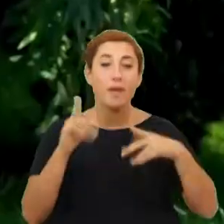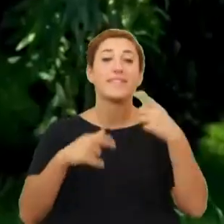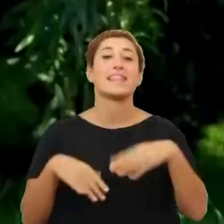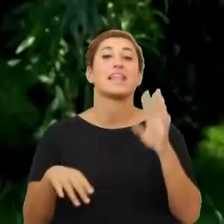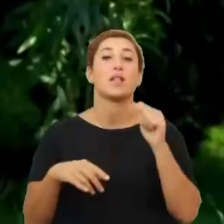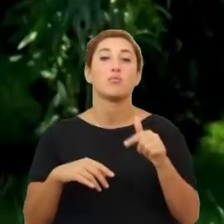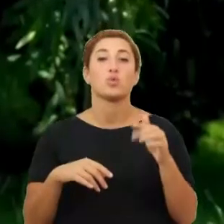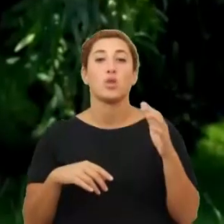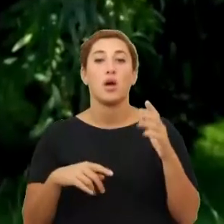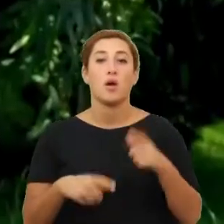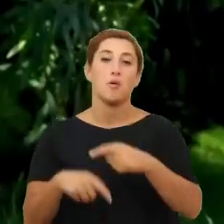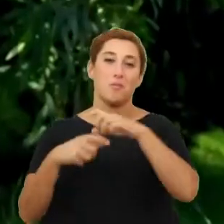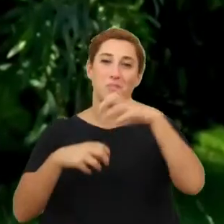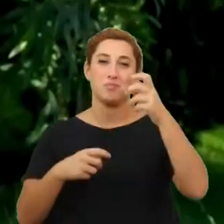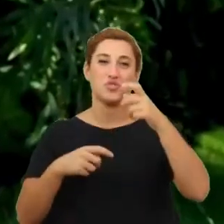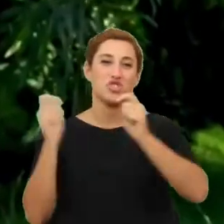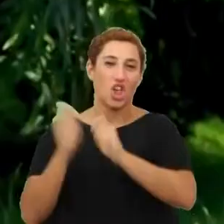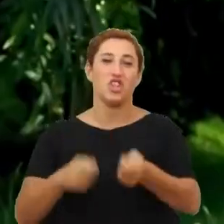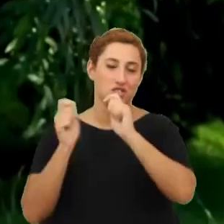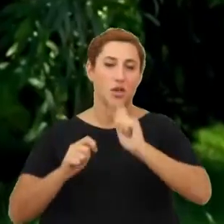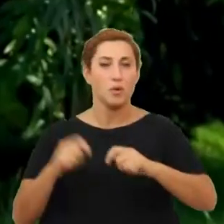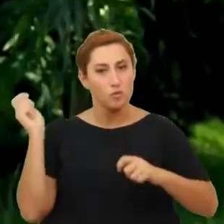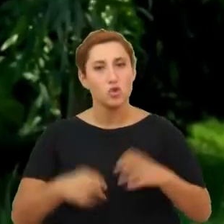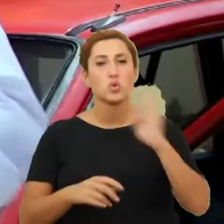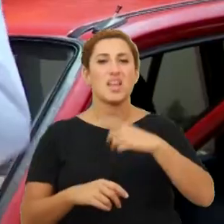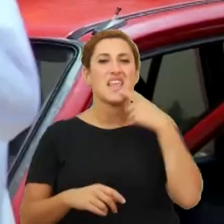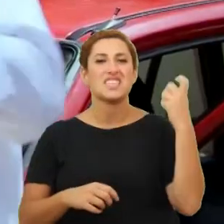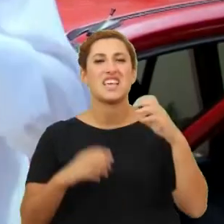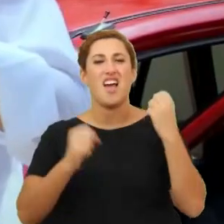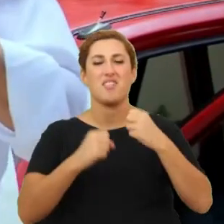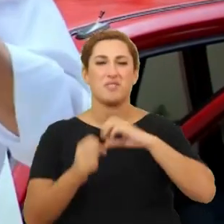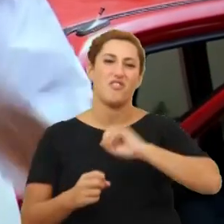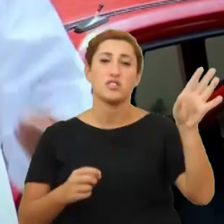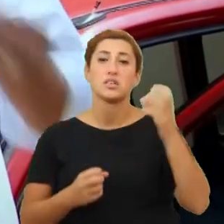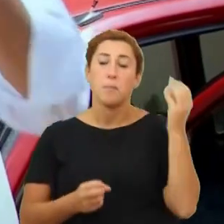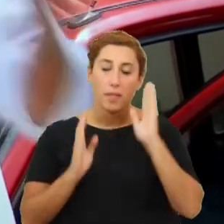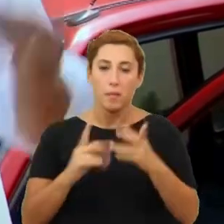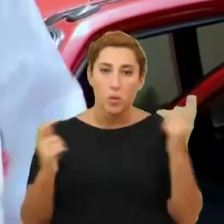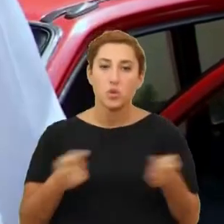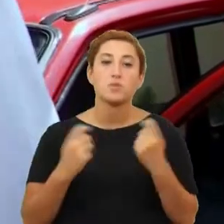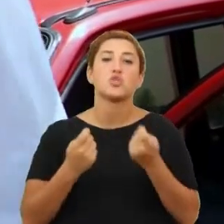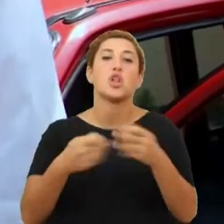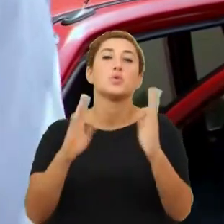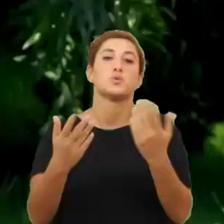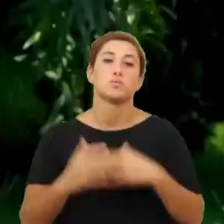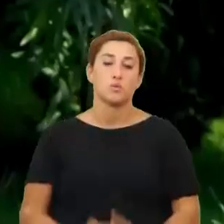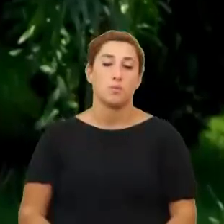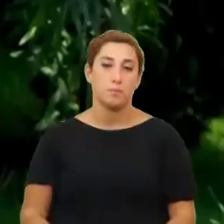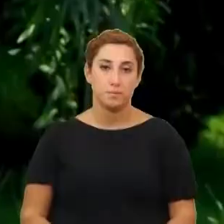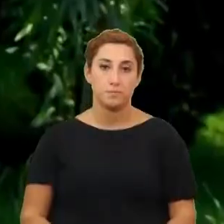değil. Buna balyozu vuracaksın, sonra doğru hurdacıya gideceksin. Ya sabahtan beri uğraşıyorum ama çalışmıyorum